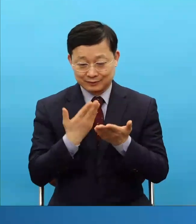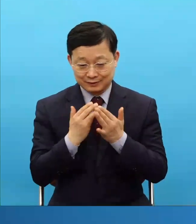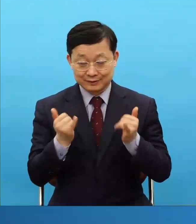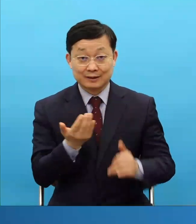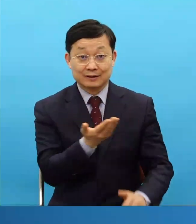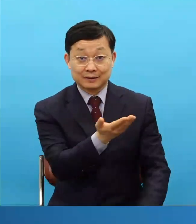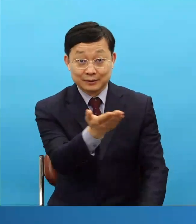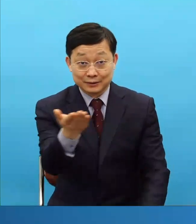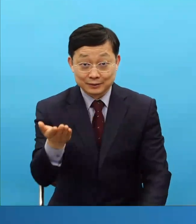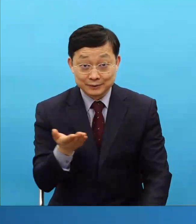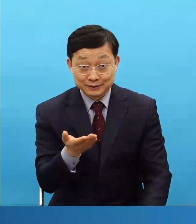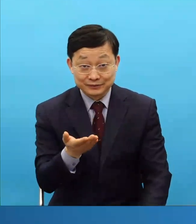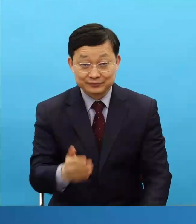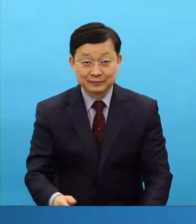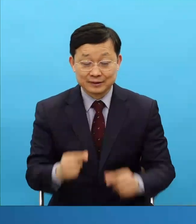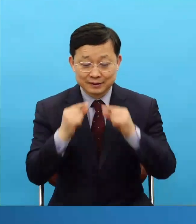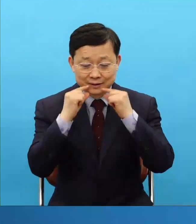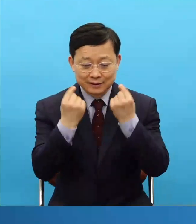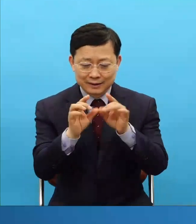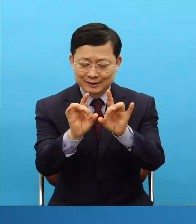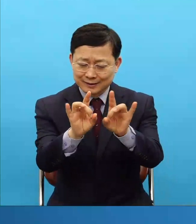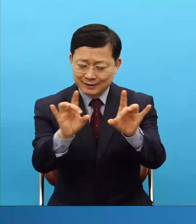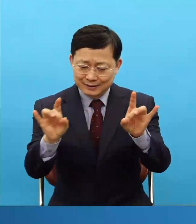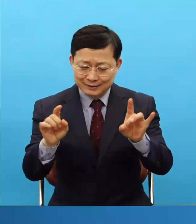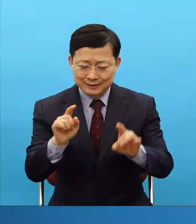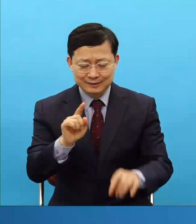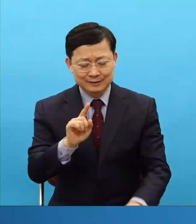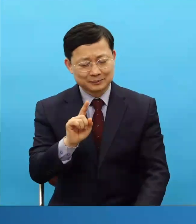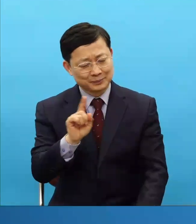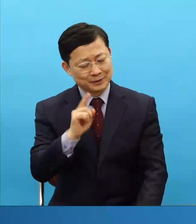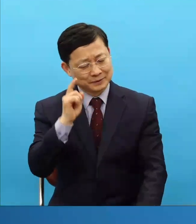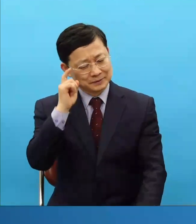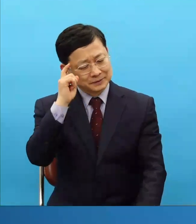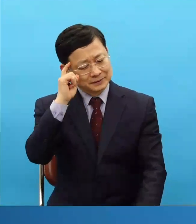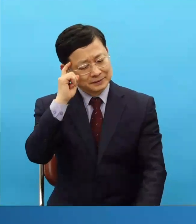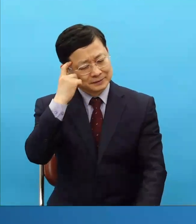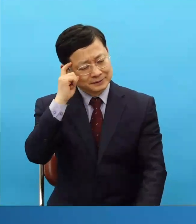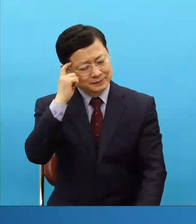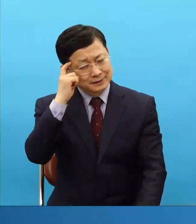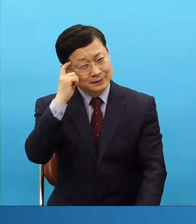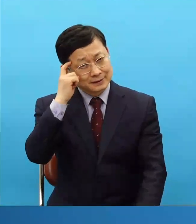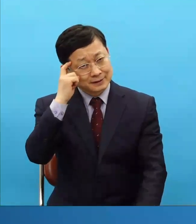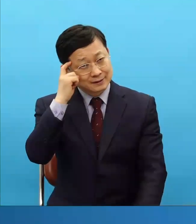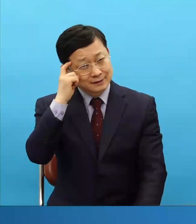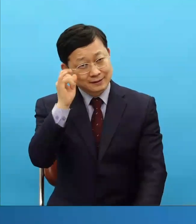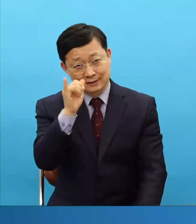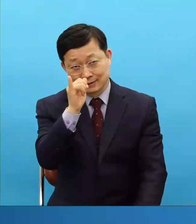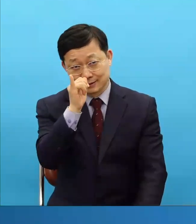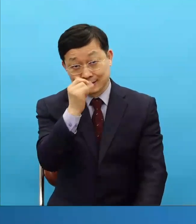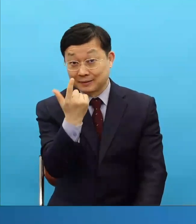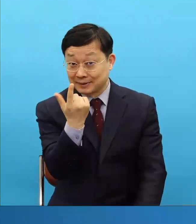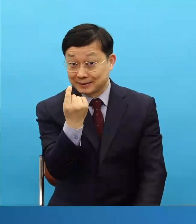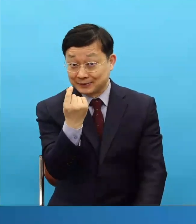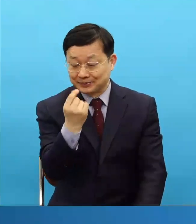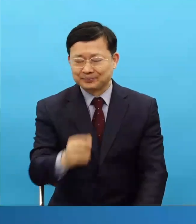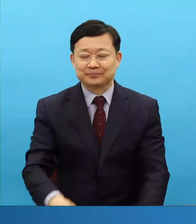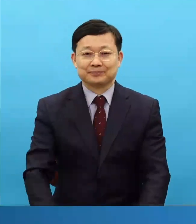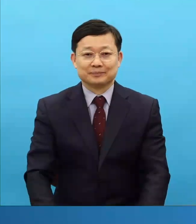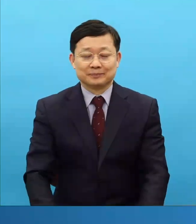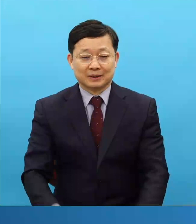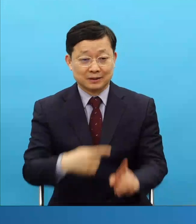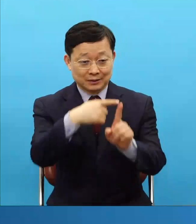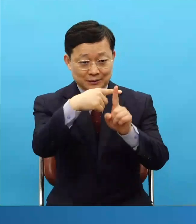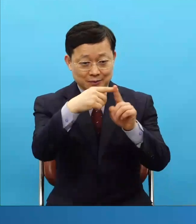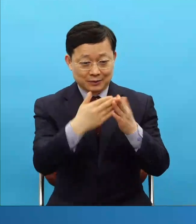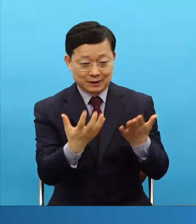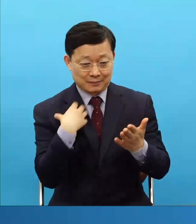나름대로 이렇게 생각을 하고 있을 겁니다. I'm sure that our business people as well as our church officers have your own thoughts. 또 뭐 사명도 가지고